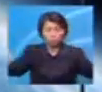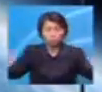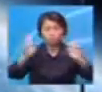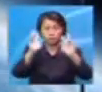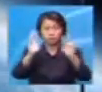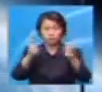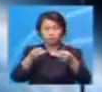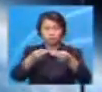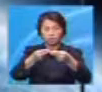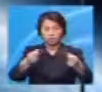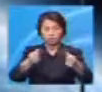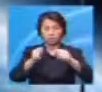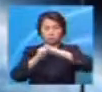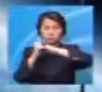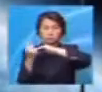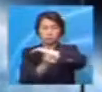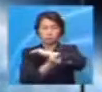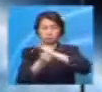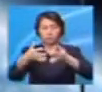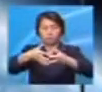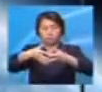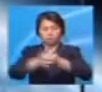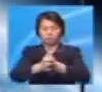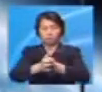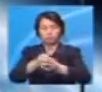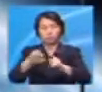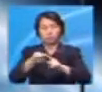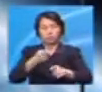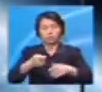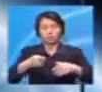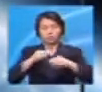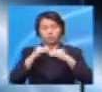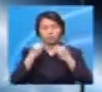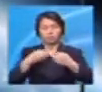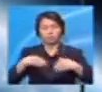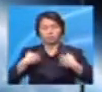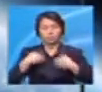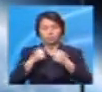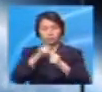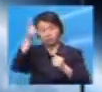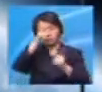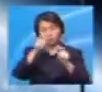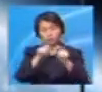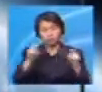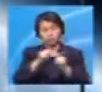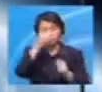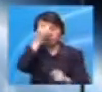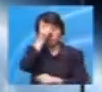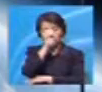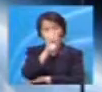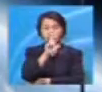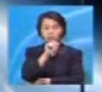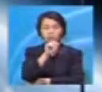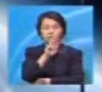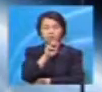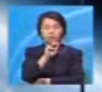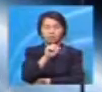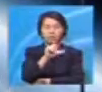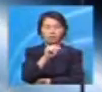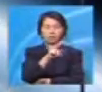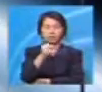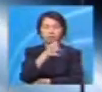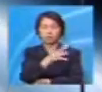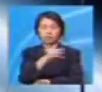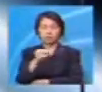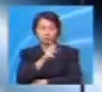isu tanah Taman Manggis Di antara menteri kesejahteraan Bandar Perumahan dan kerajaan tempatan Datuk Abdul Rahman Dahlan dan ketua menteri